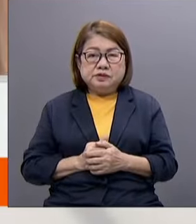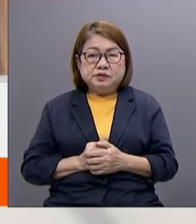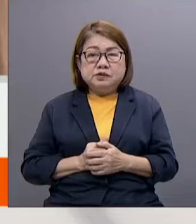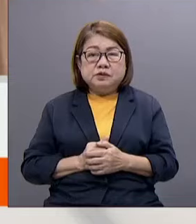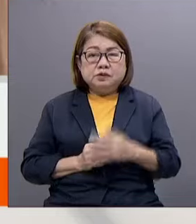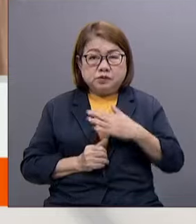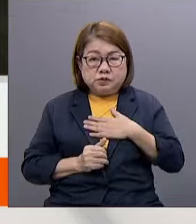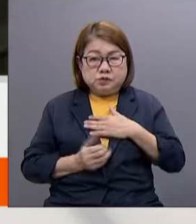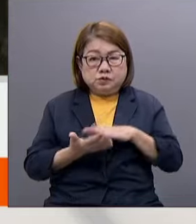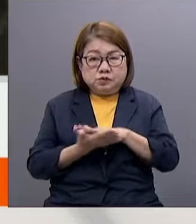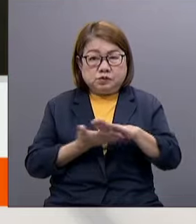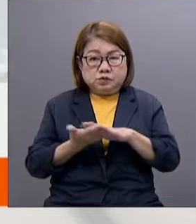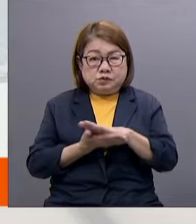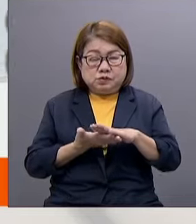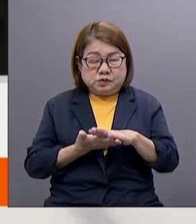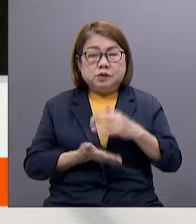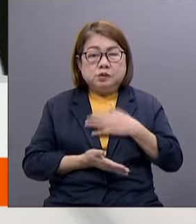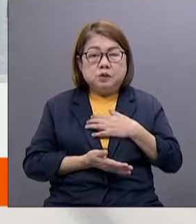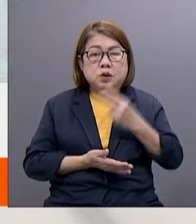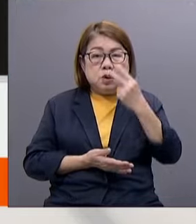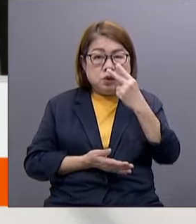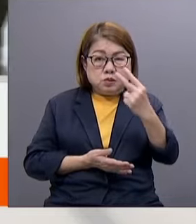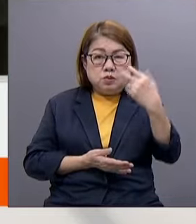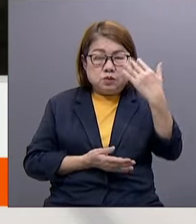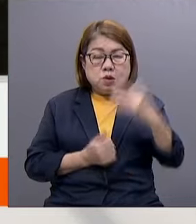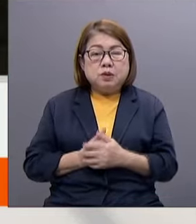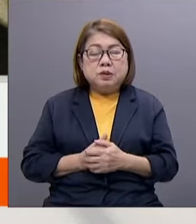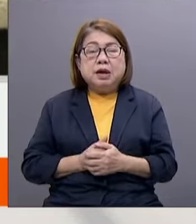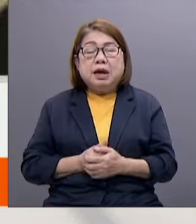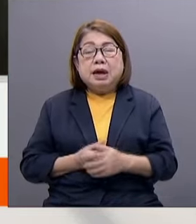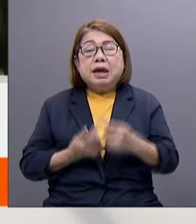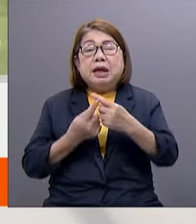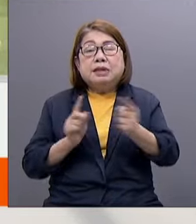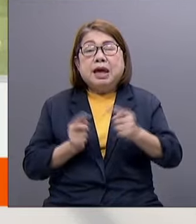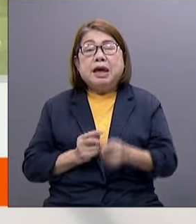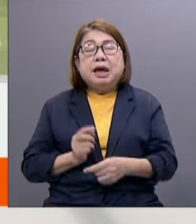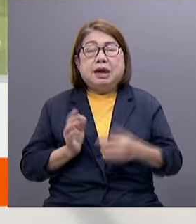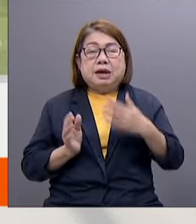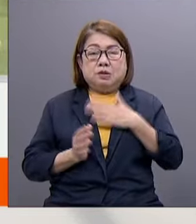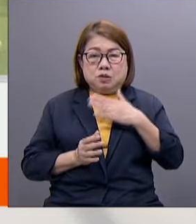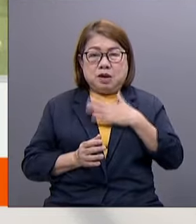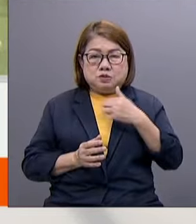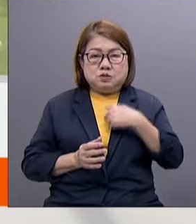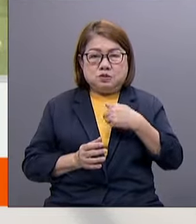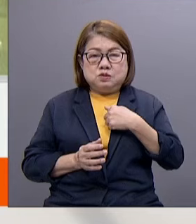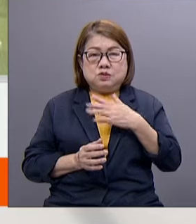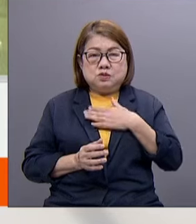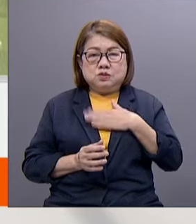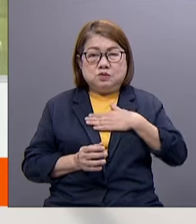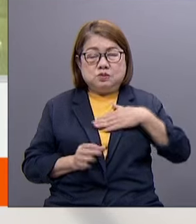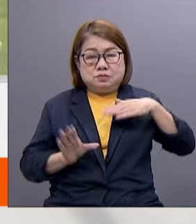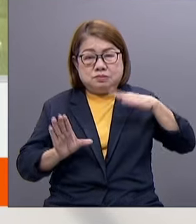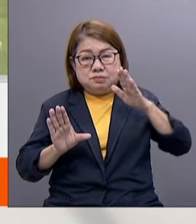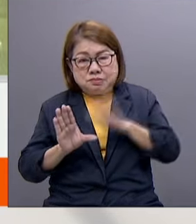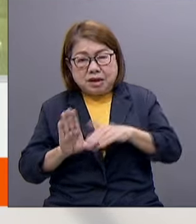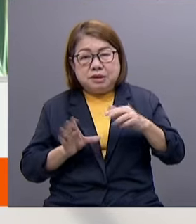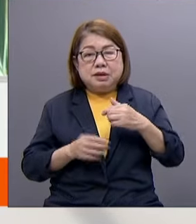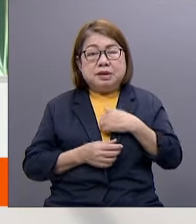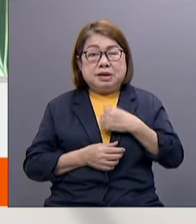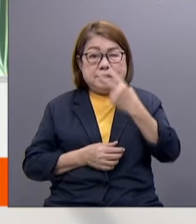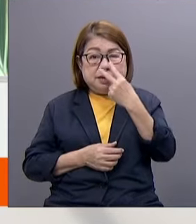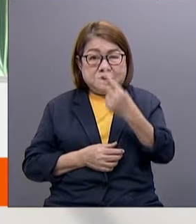ตามที่เป็นข่าวแล้วกันพ ู ดถึงจังหวัดเชียงใหม่แล้วกันนะ คะ สิ่งที่เห็นเนี่ยหลังจ